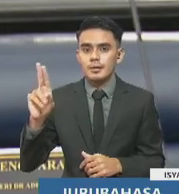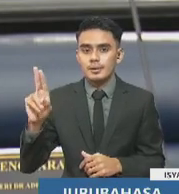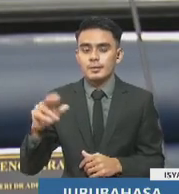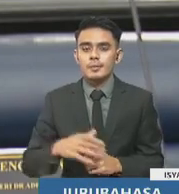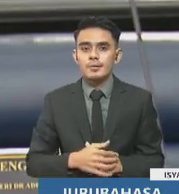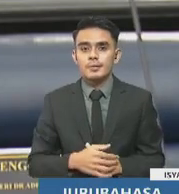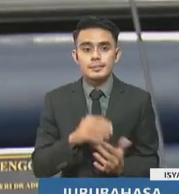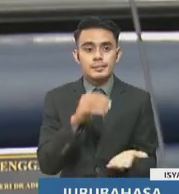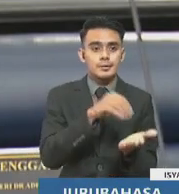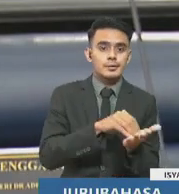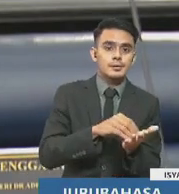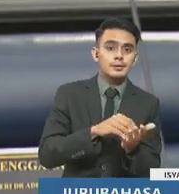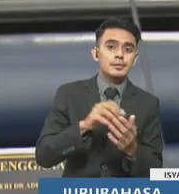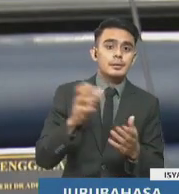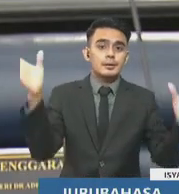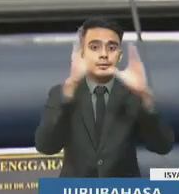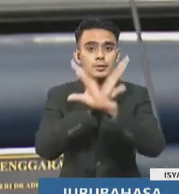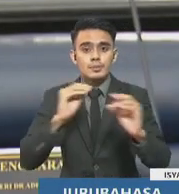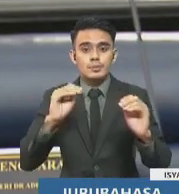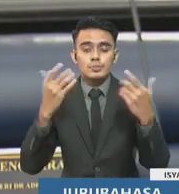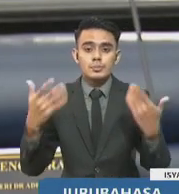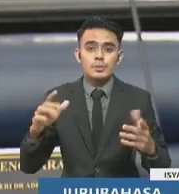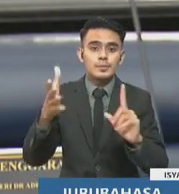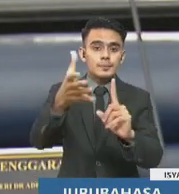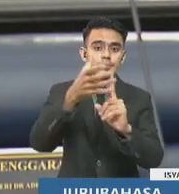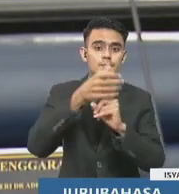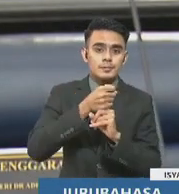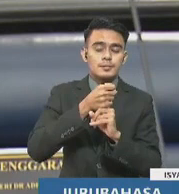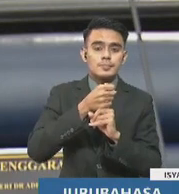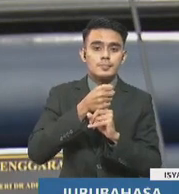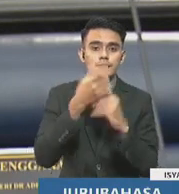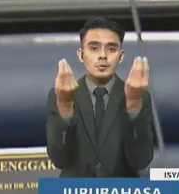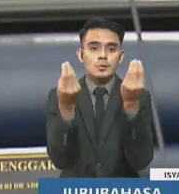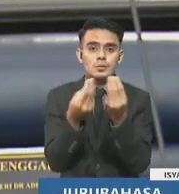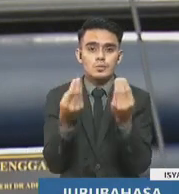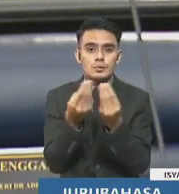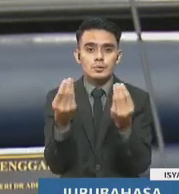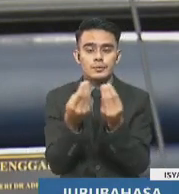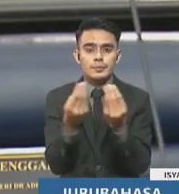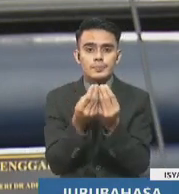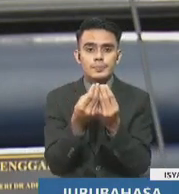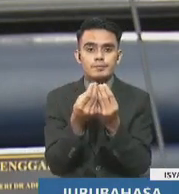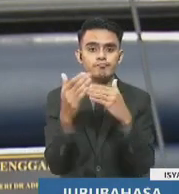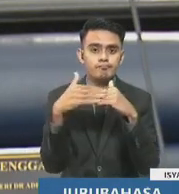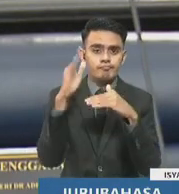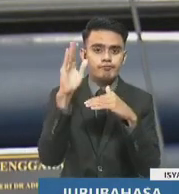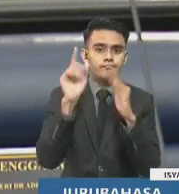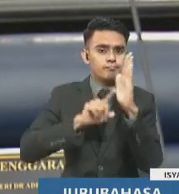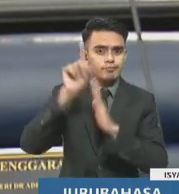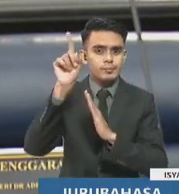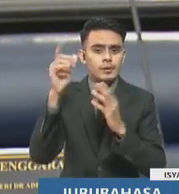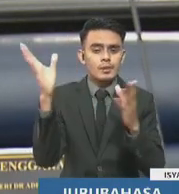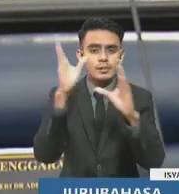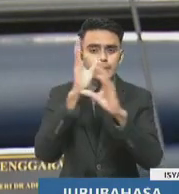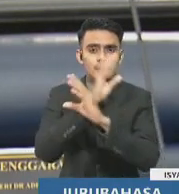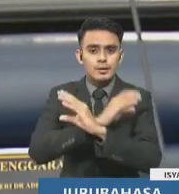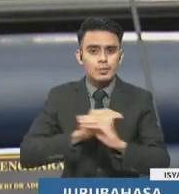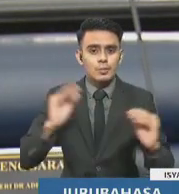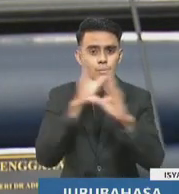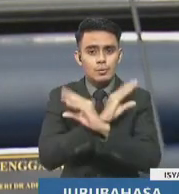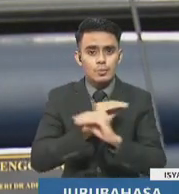Di Sarawak sudah pun mencapai kadar yang agak tinggi. Sarawak sekarang ini